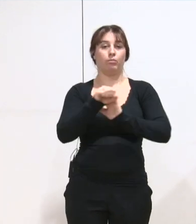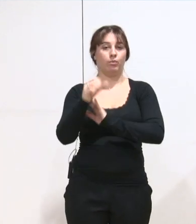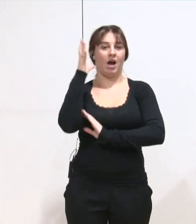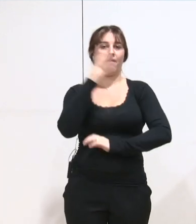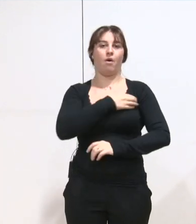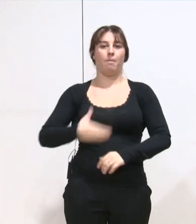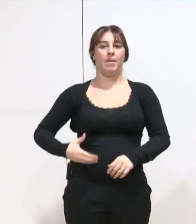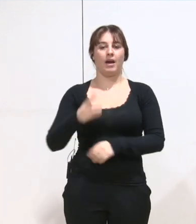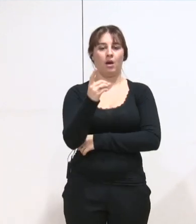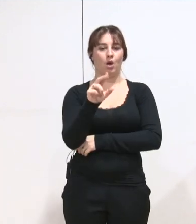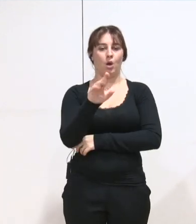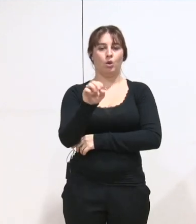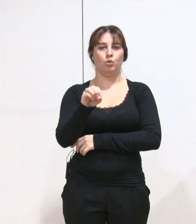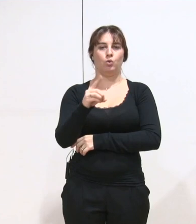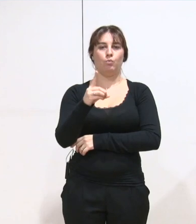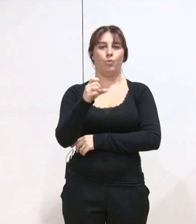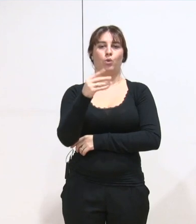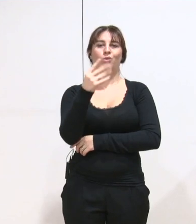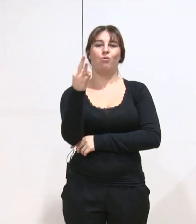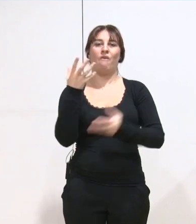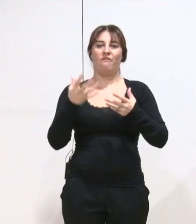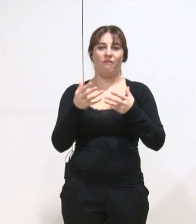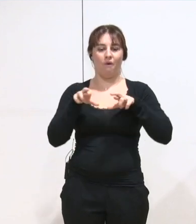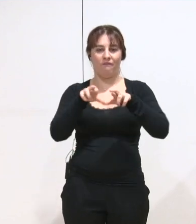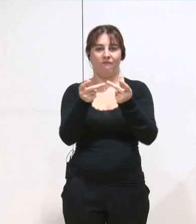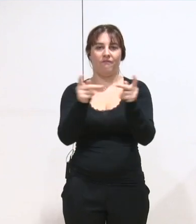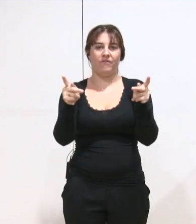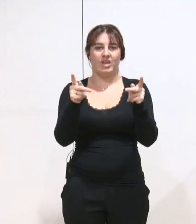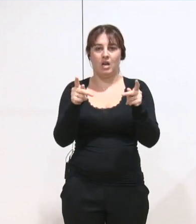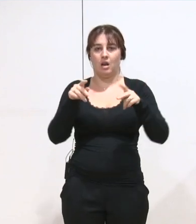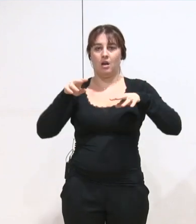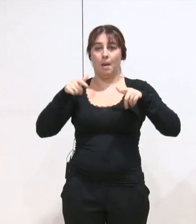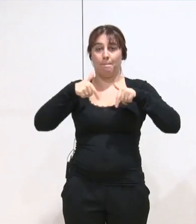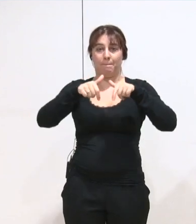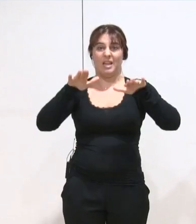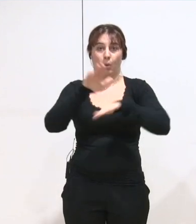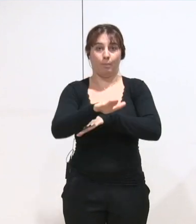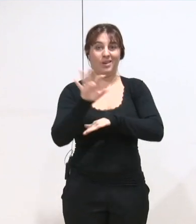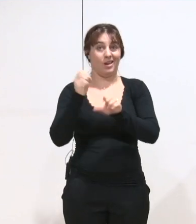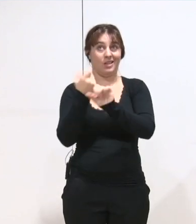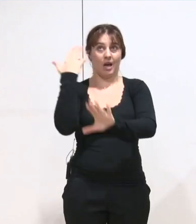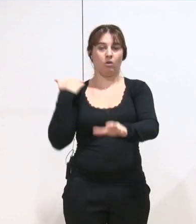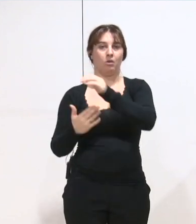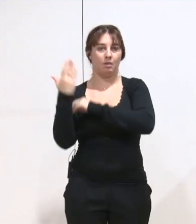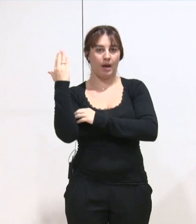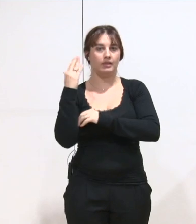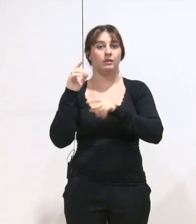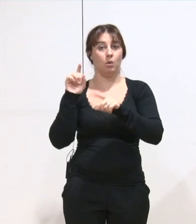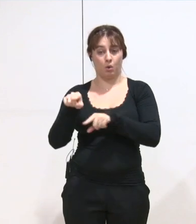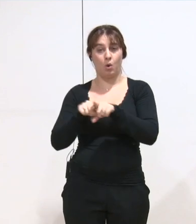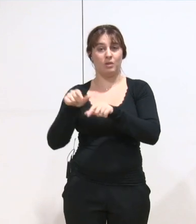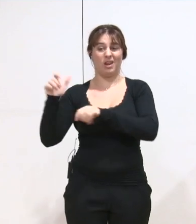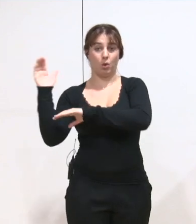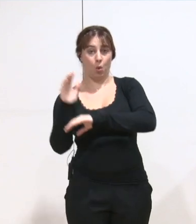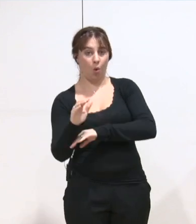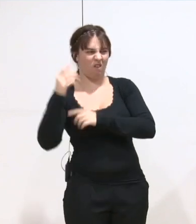lorsqu'il s'est engagé à piétonniser le centre-ville il y a plus de 40 ans. Ce fut le choix également des opposants de Dubedou